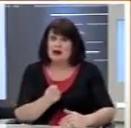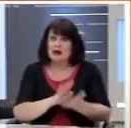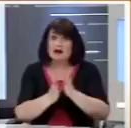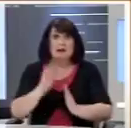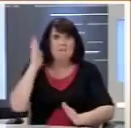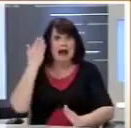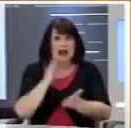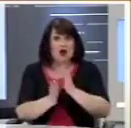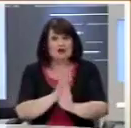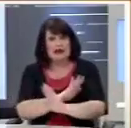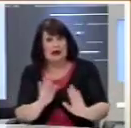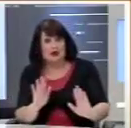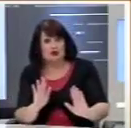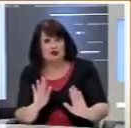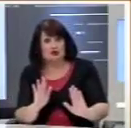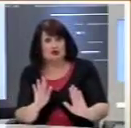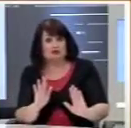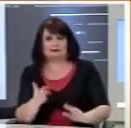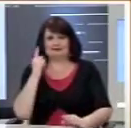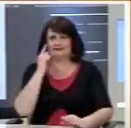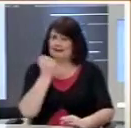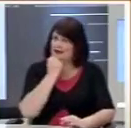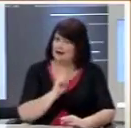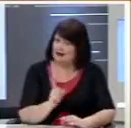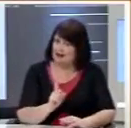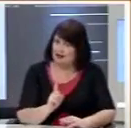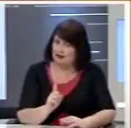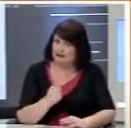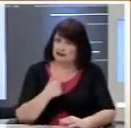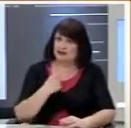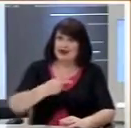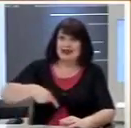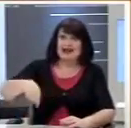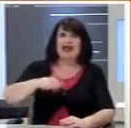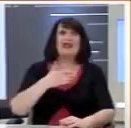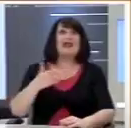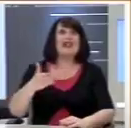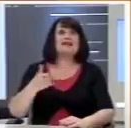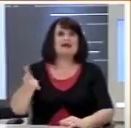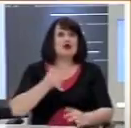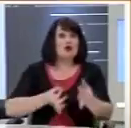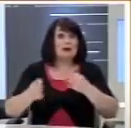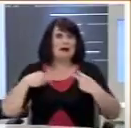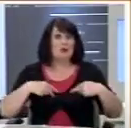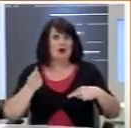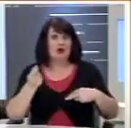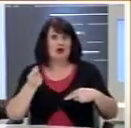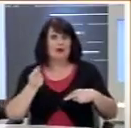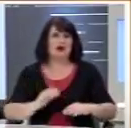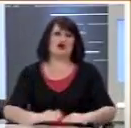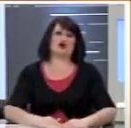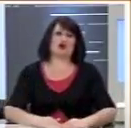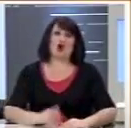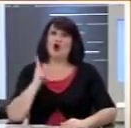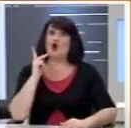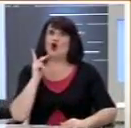αυτό το φαινόμενο ξεγελιέται. Όχι εμείς, οι δεξιοί υπουργοί οικονομικών το είπανε. Γιατί ο Κόρμπιν πήρε